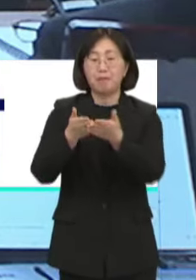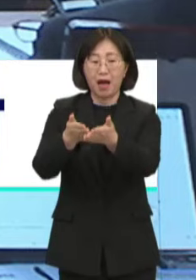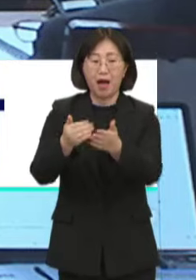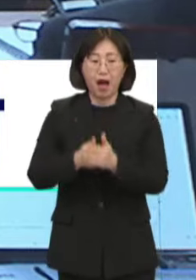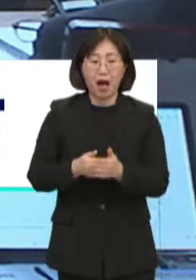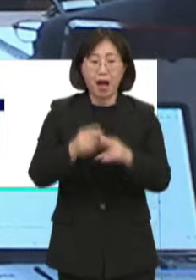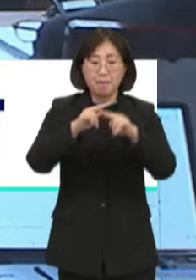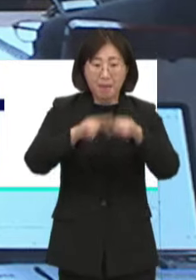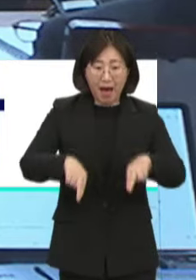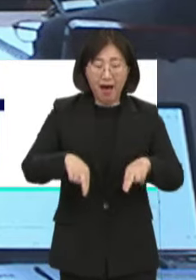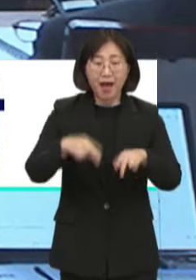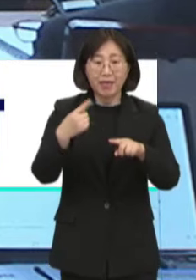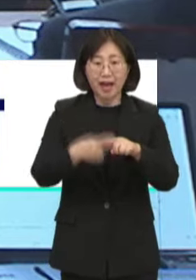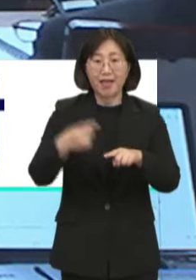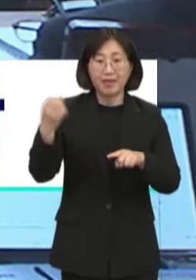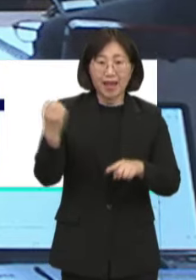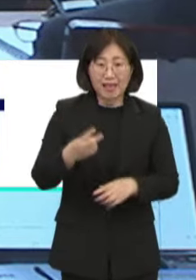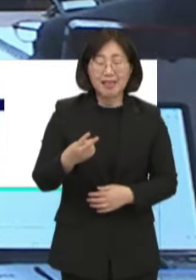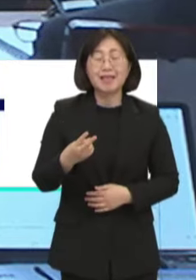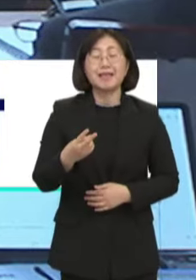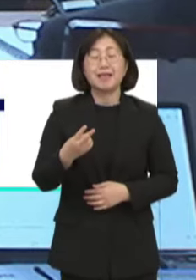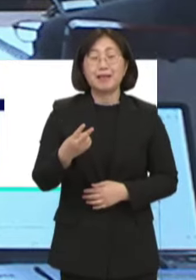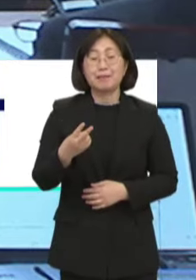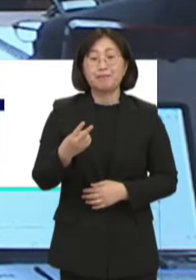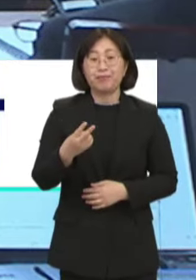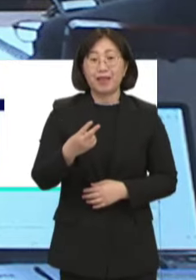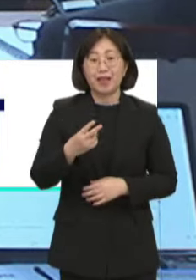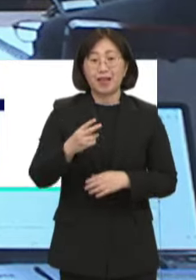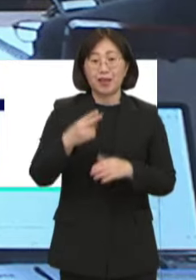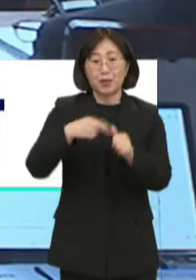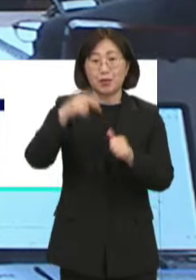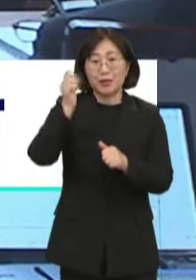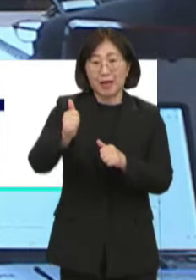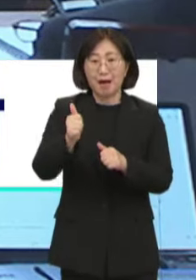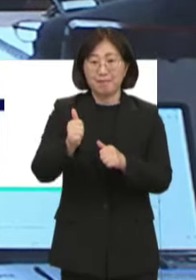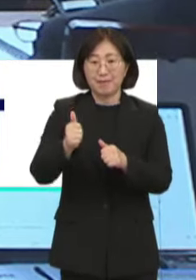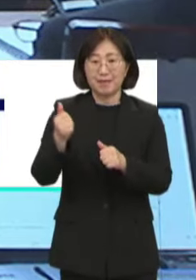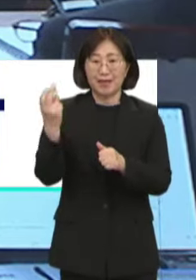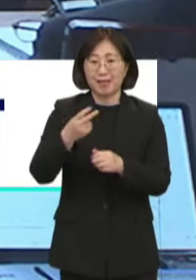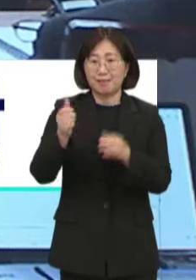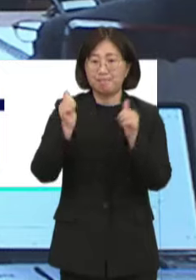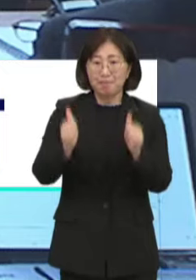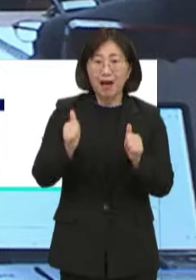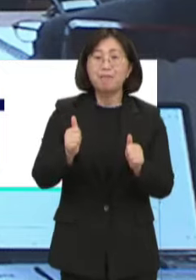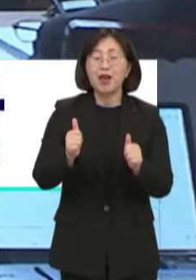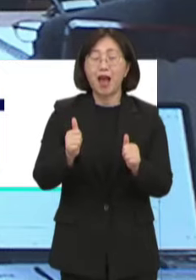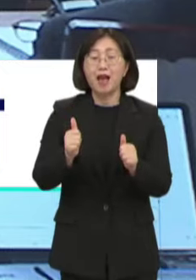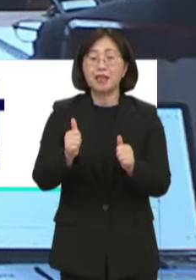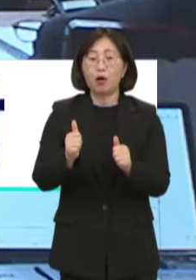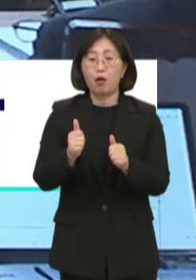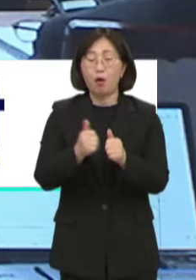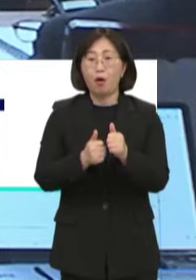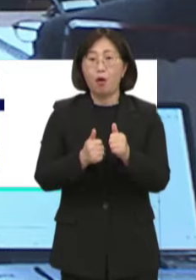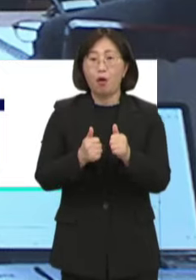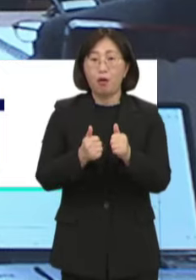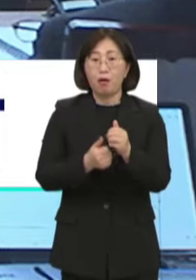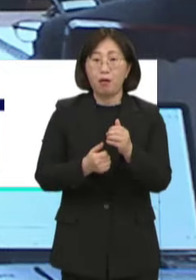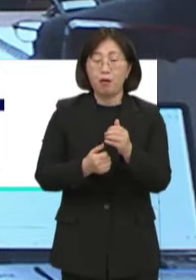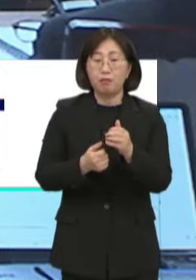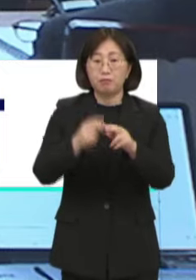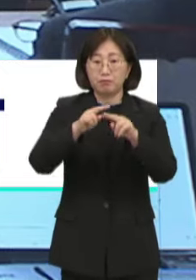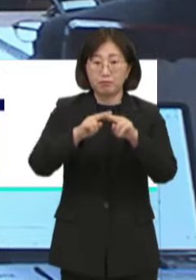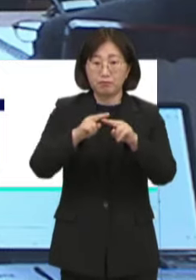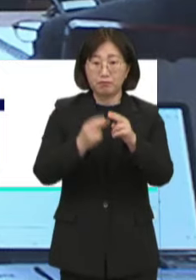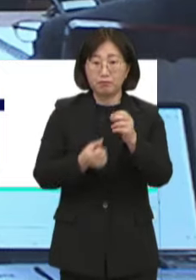폐지했다가 교육감의 제2욕으로 되살아난 지 한 달여 만에 다시 폐지 위기에 놓인 겁니다. 상황 변화가 전혀 없는